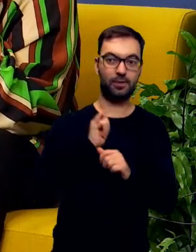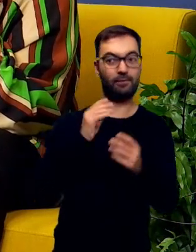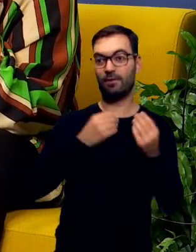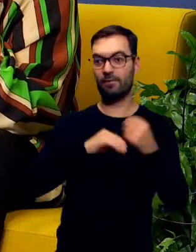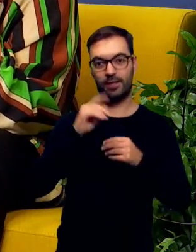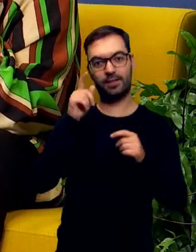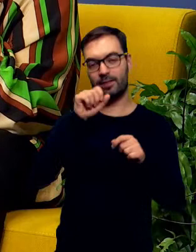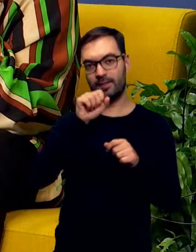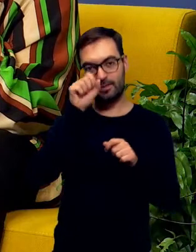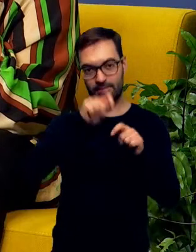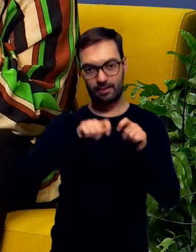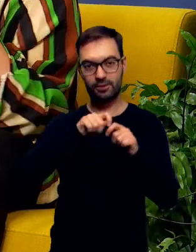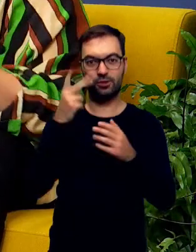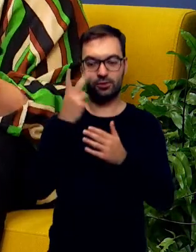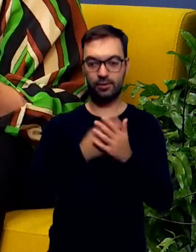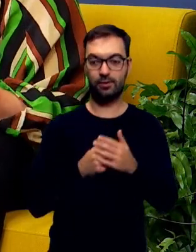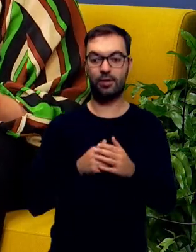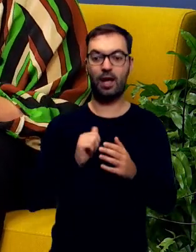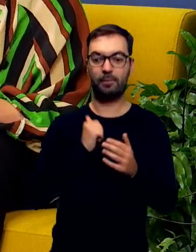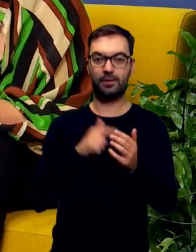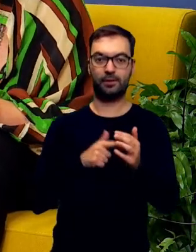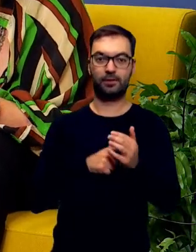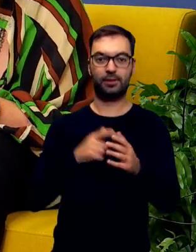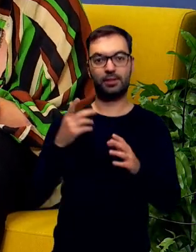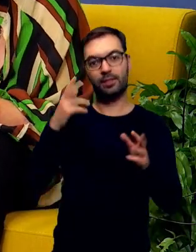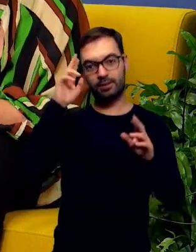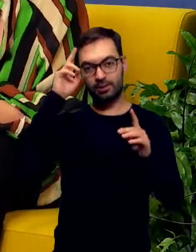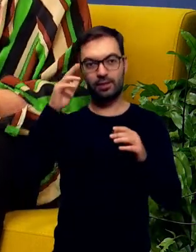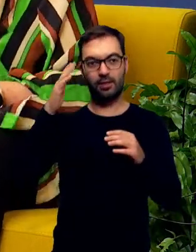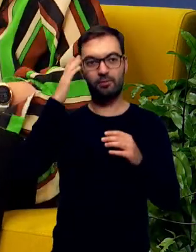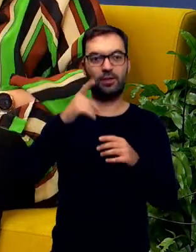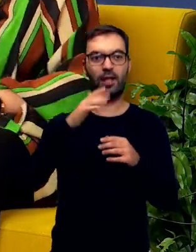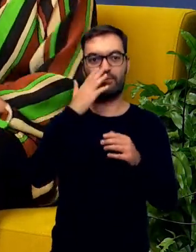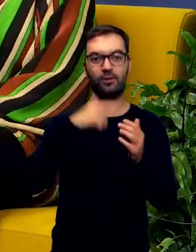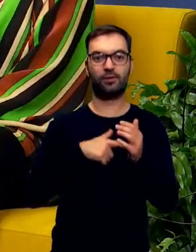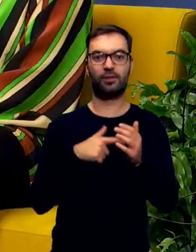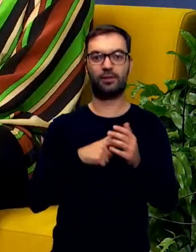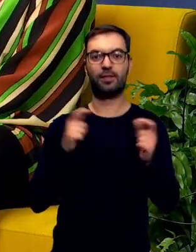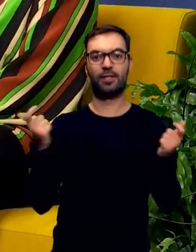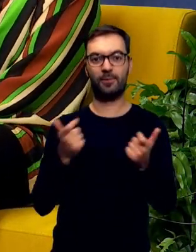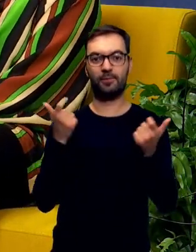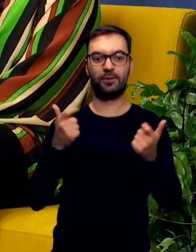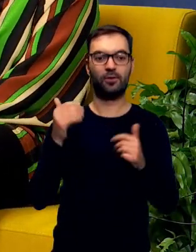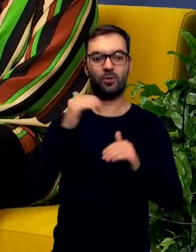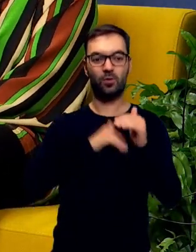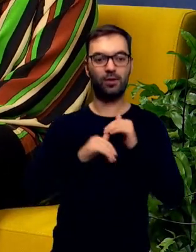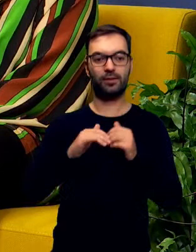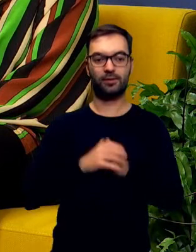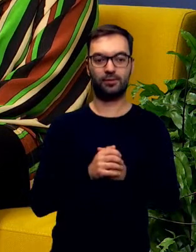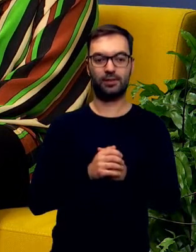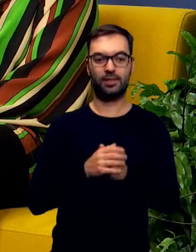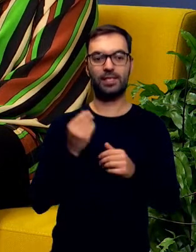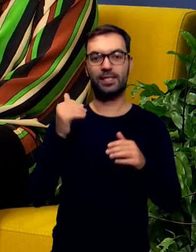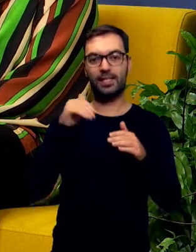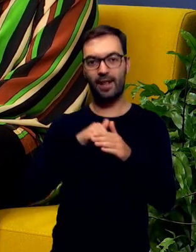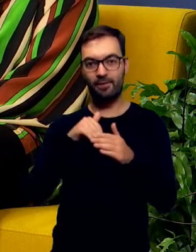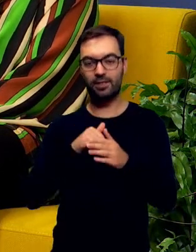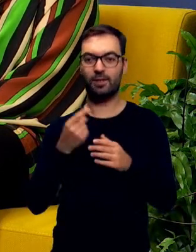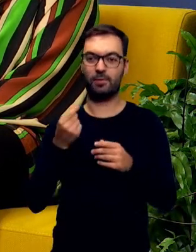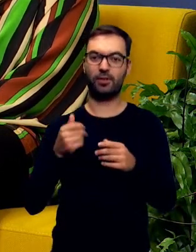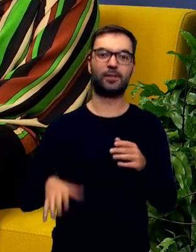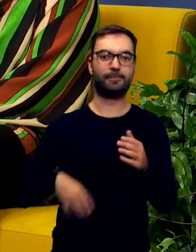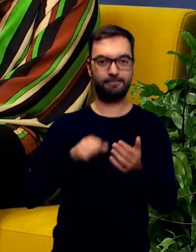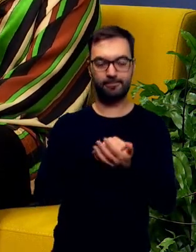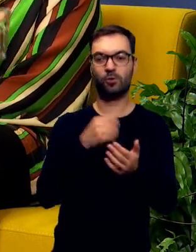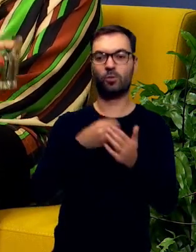i więcej, trzeba niejednokrotnie, żeby zapoznać się trochę z tymi niebezpieczeństwami gór, zainwestowali trochę